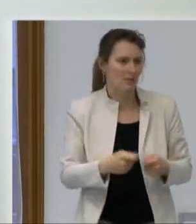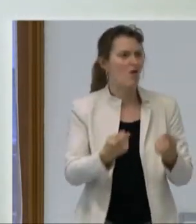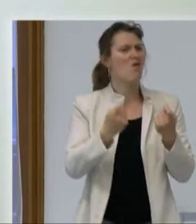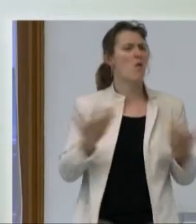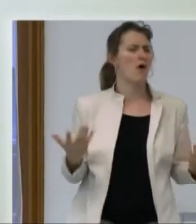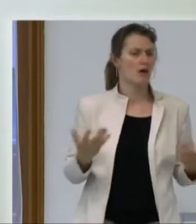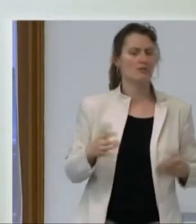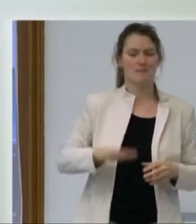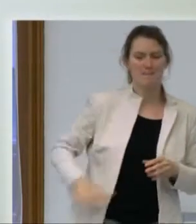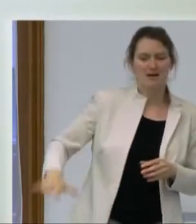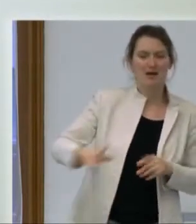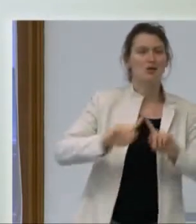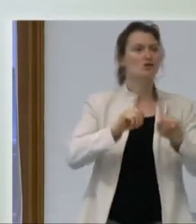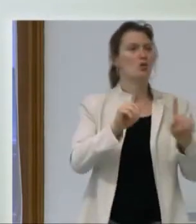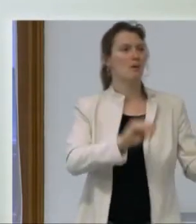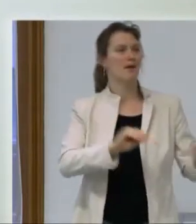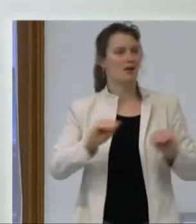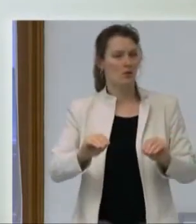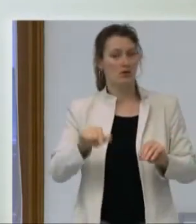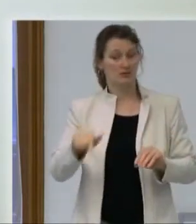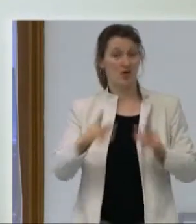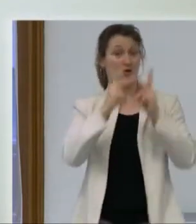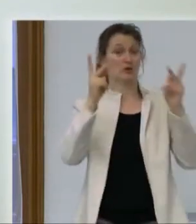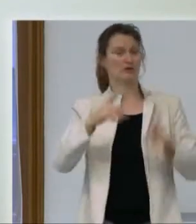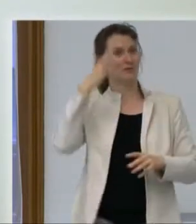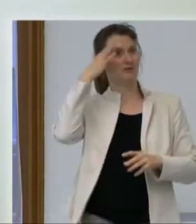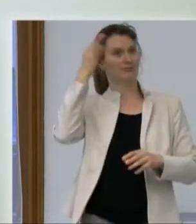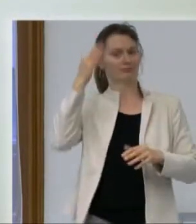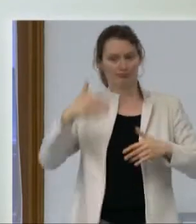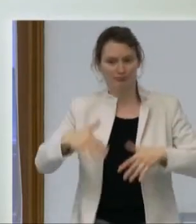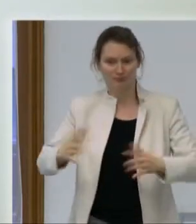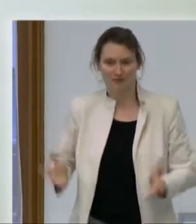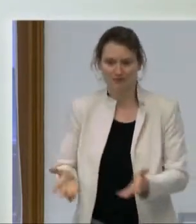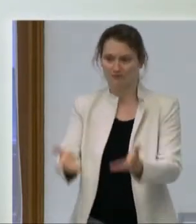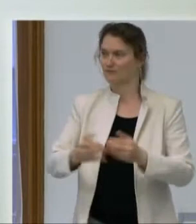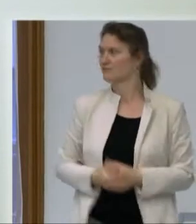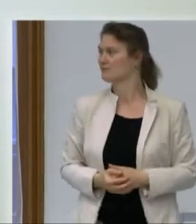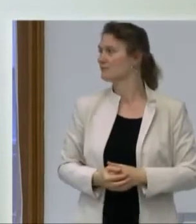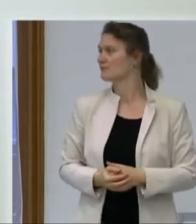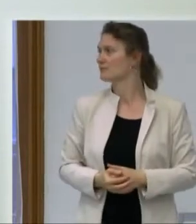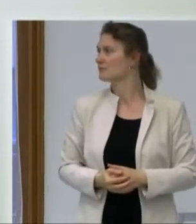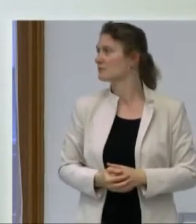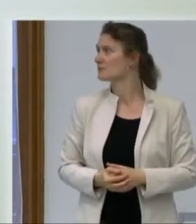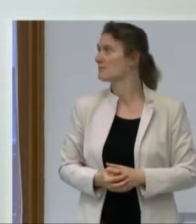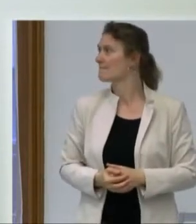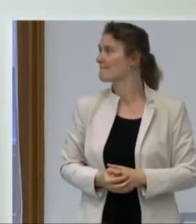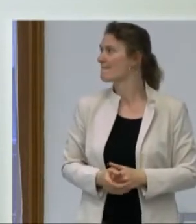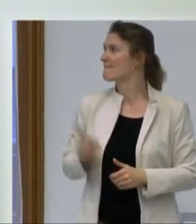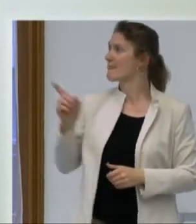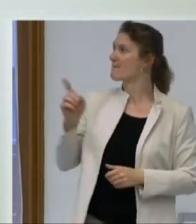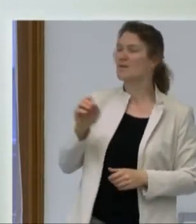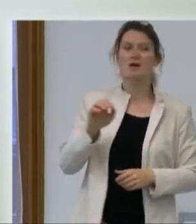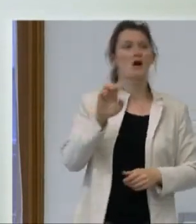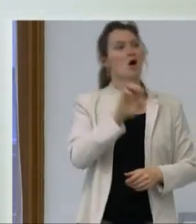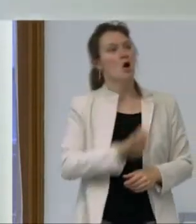viele sonderpädagogische Entwicklungen dieses Konzept forciert haben. Die European Agency for Development of